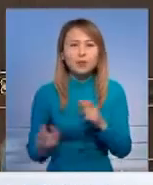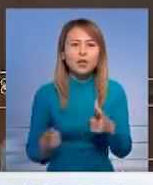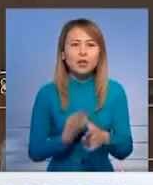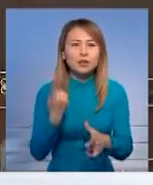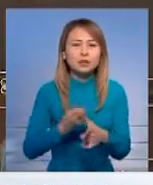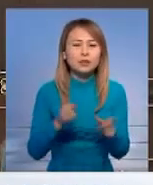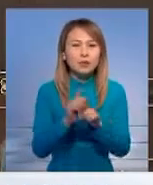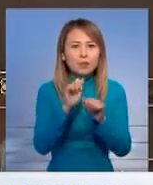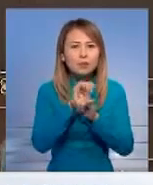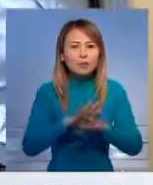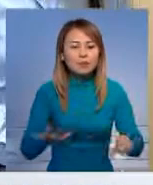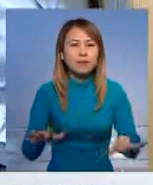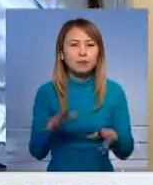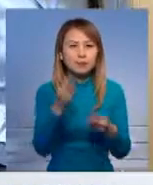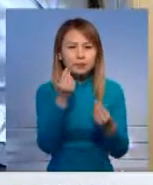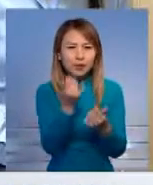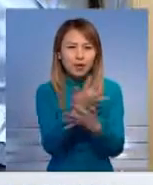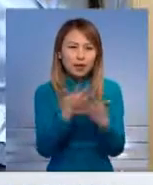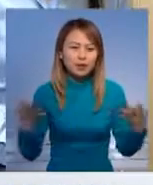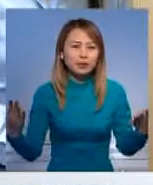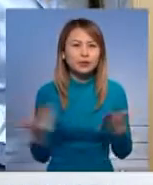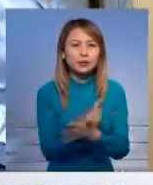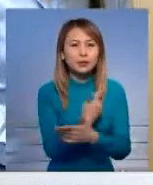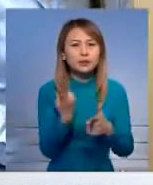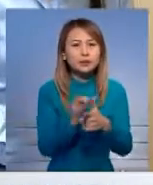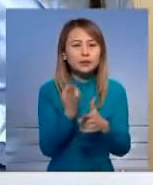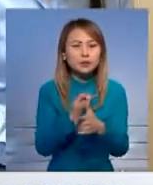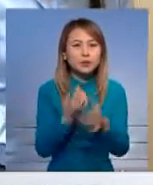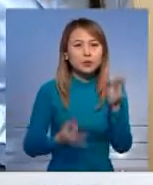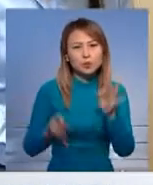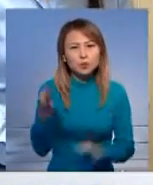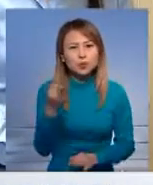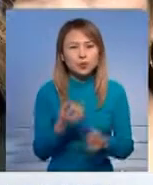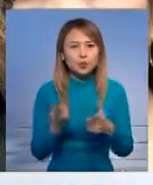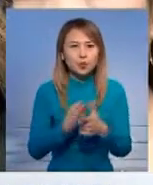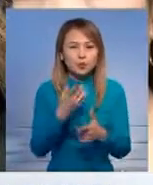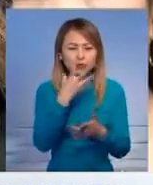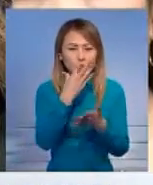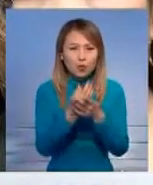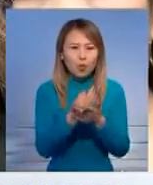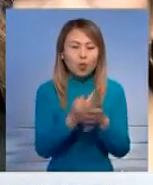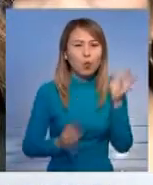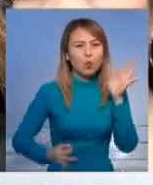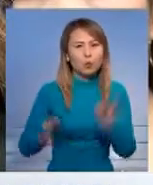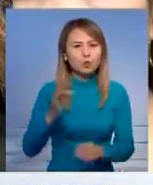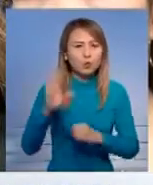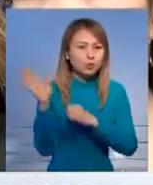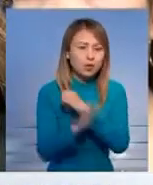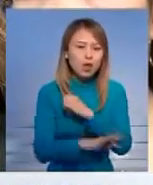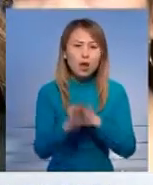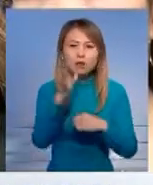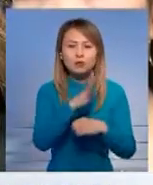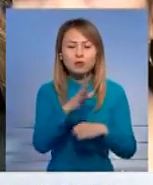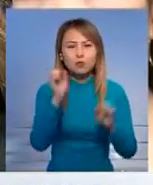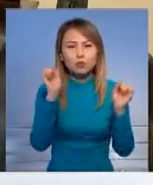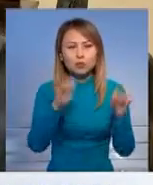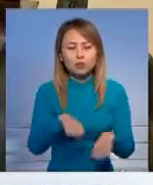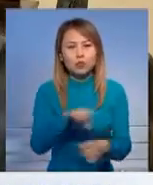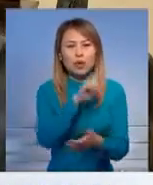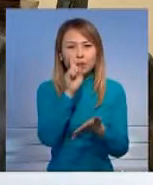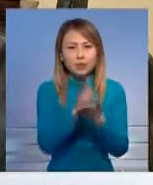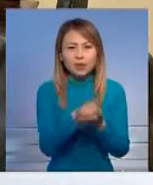ал терілген қарпы майда. Сондай-ақ жаңа талапқа сәйкес судьялар өз үкімін сот отырысының соңында ауызша түсіндіруге